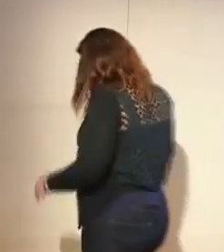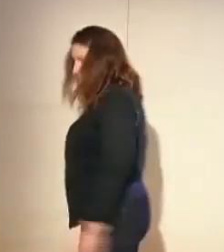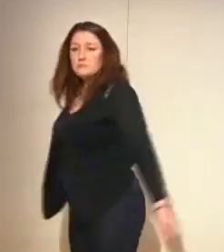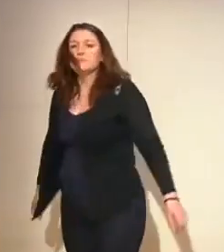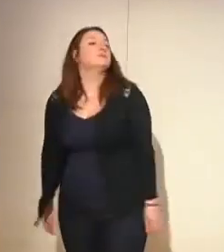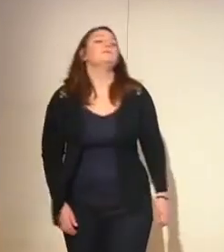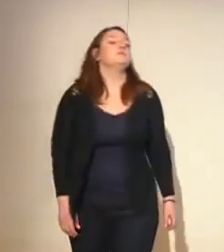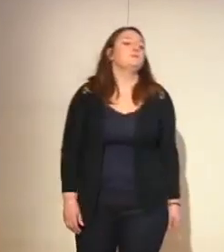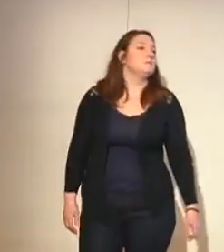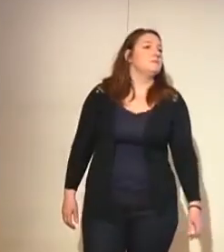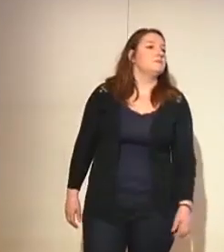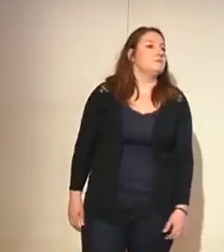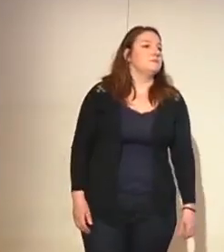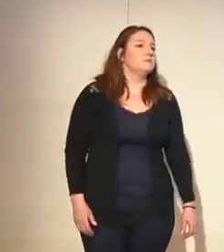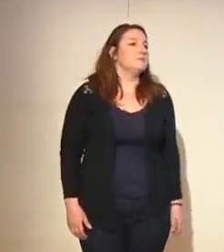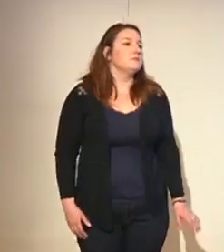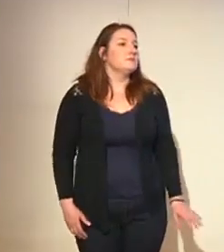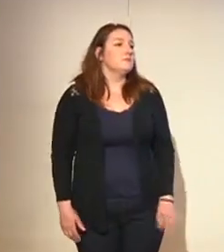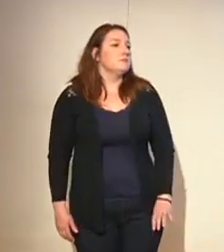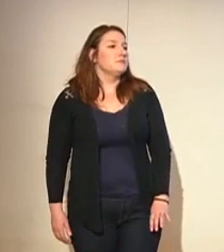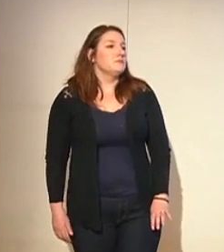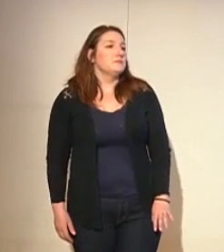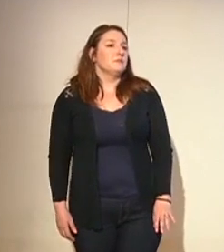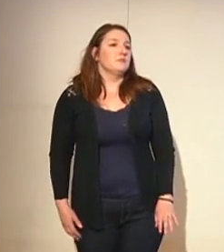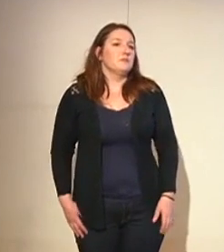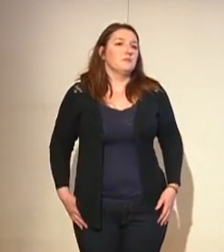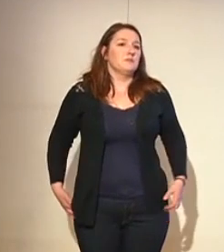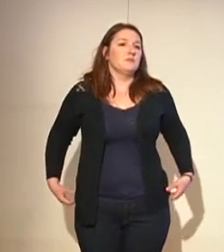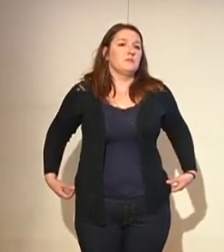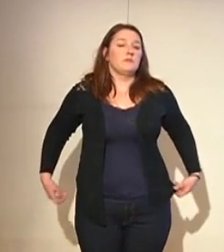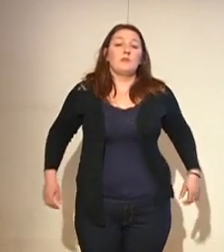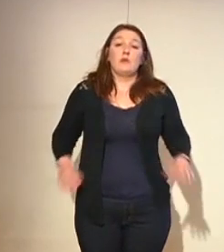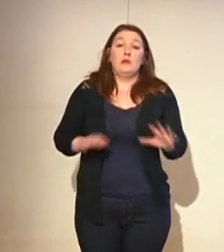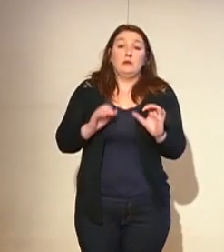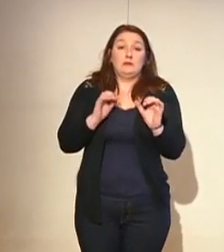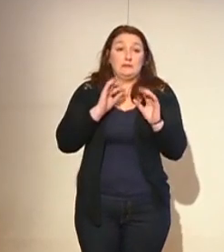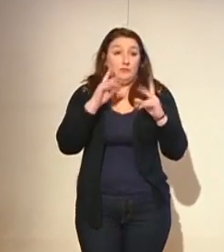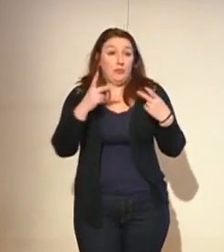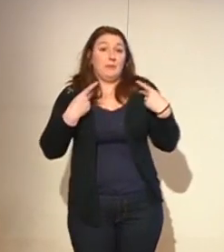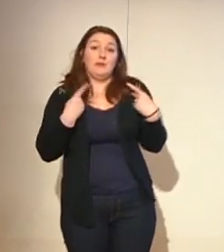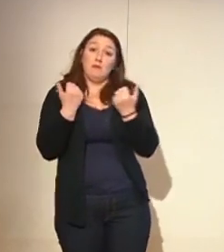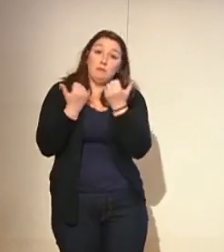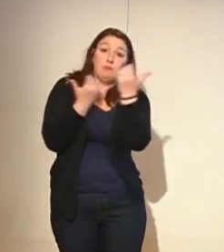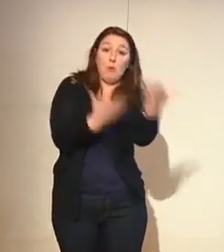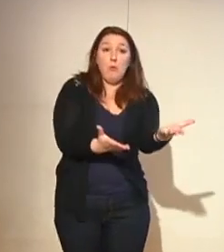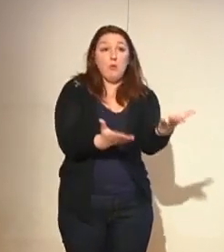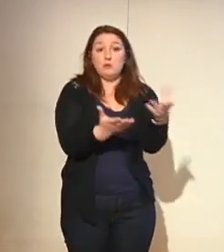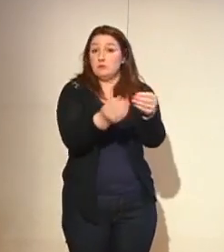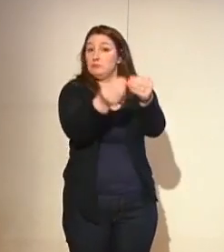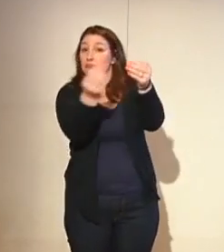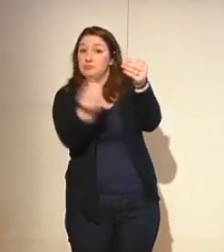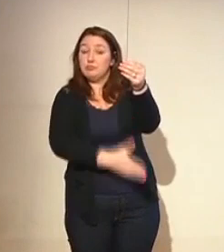on si vous le permettez puisque vous ne relevez pas ma proposition conformément un règlement intérieur qui